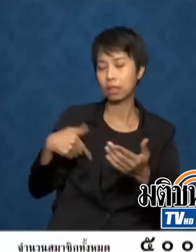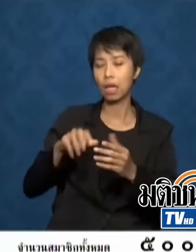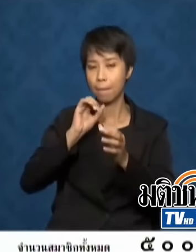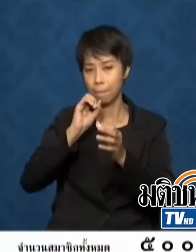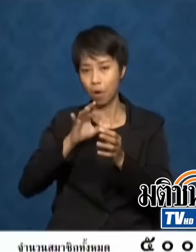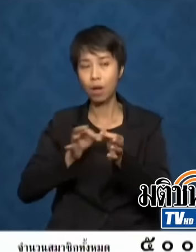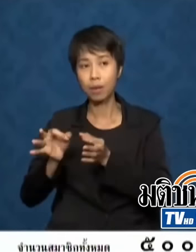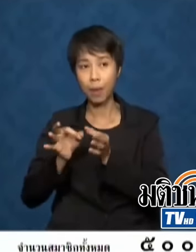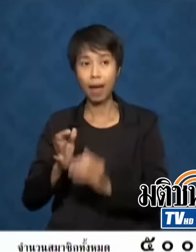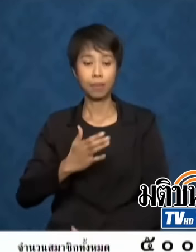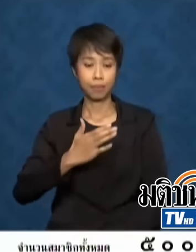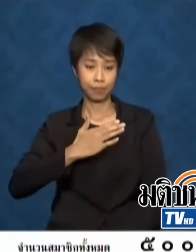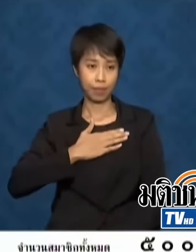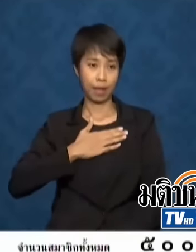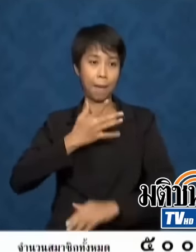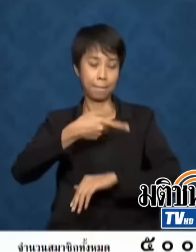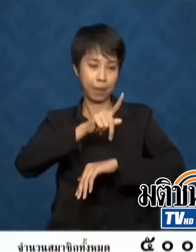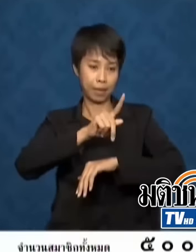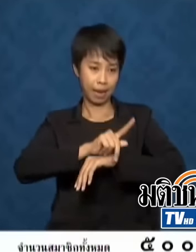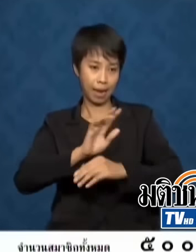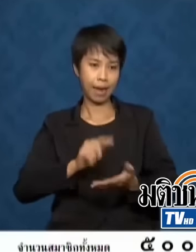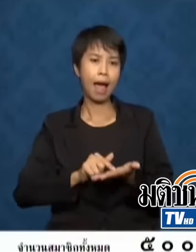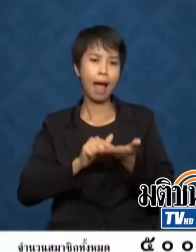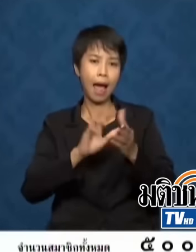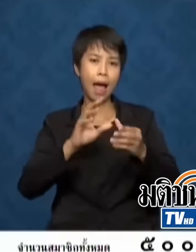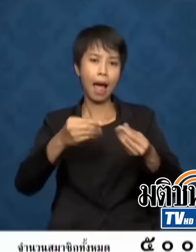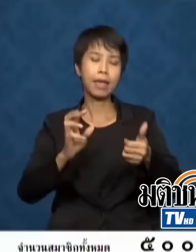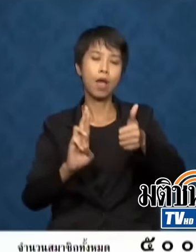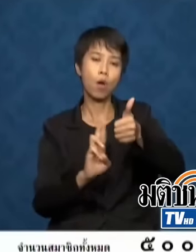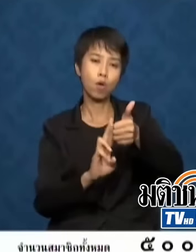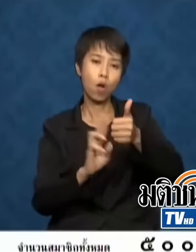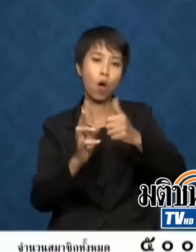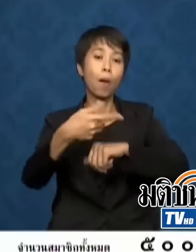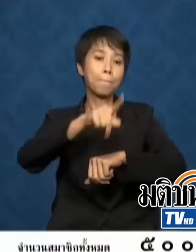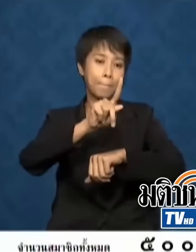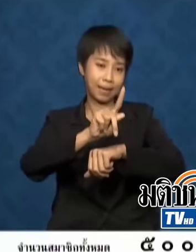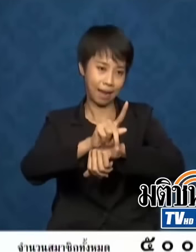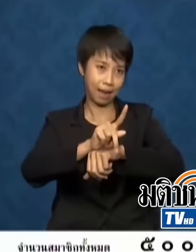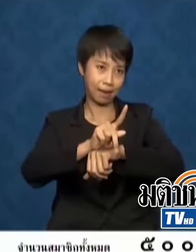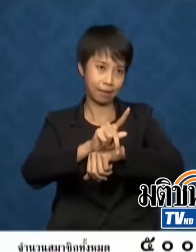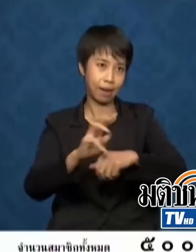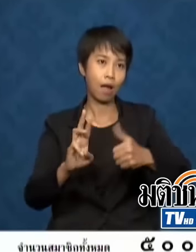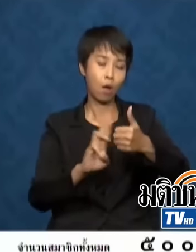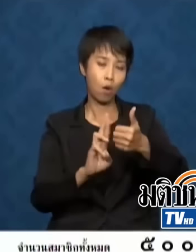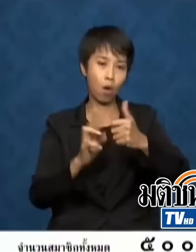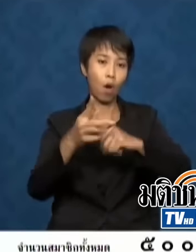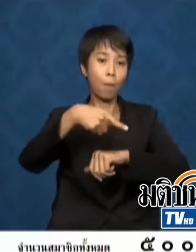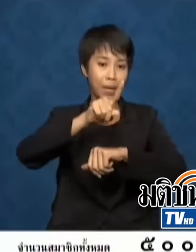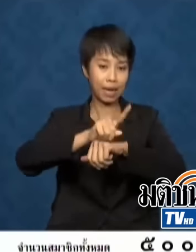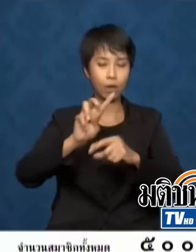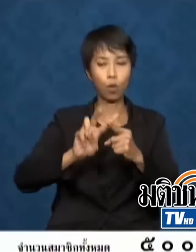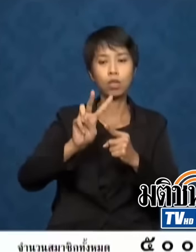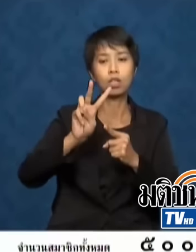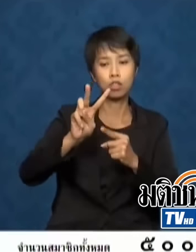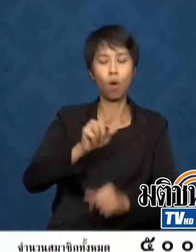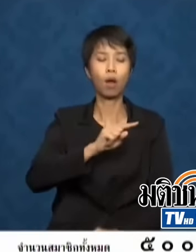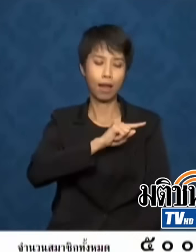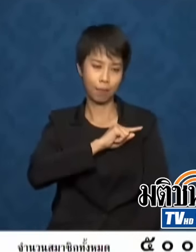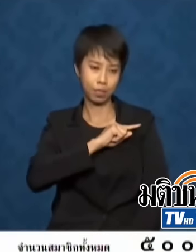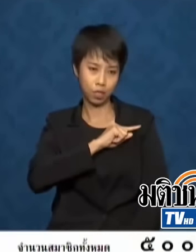ธานได้มอบให้ท่านรองประธานคนที่สองคือเรื่องกระทู้เนี่ยมอบให้ท่านรองพิเชษเป็นผู้พิจาร